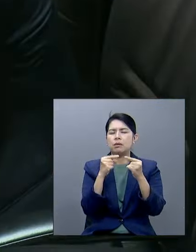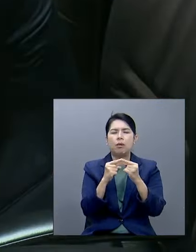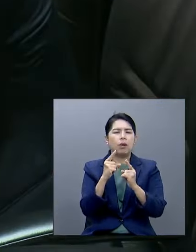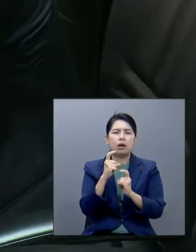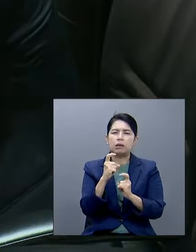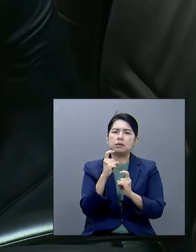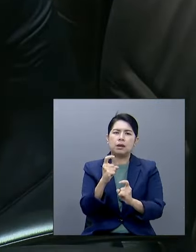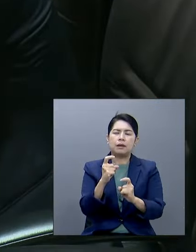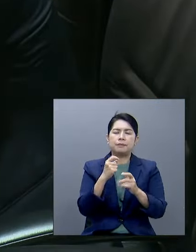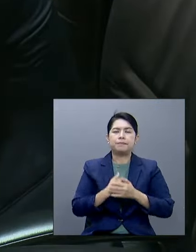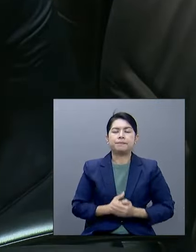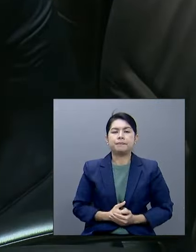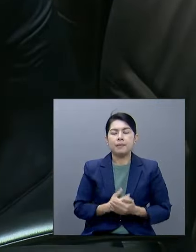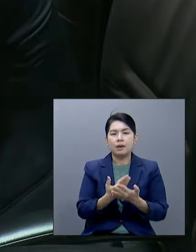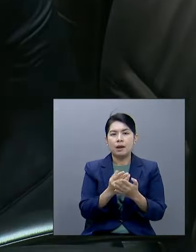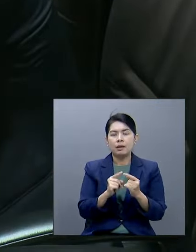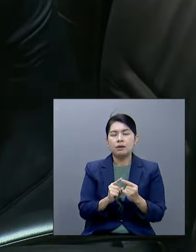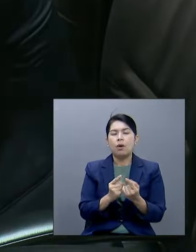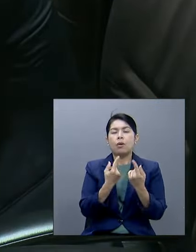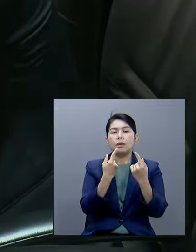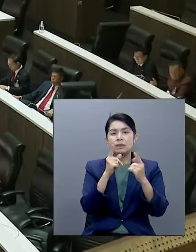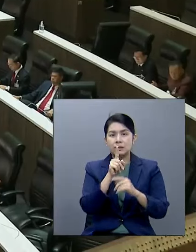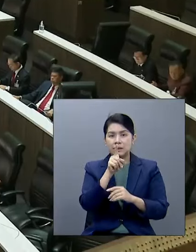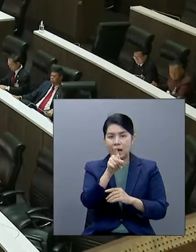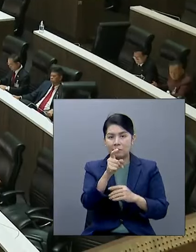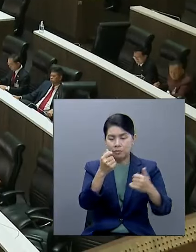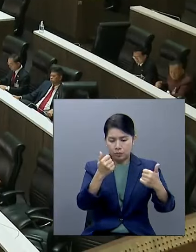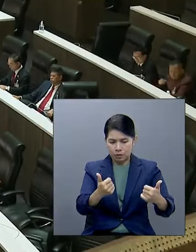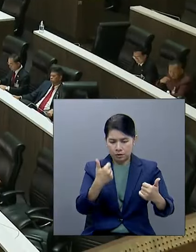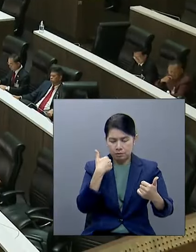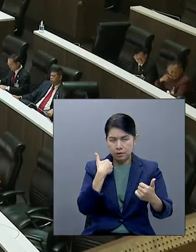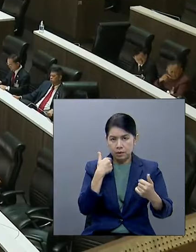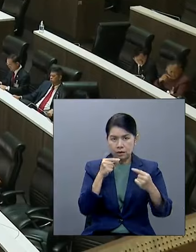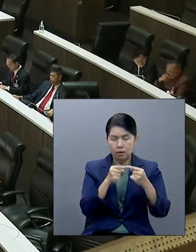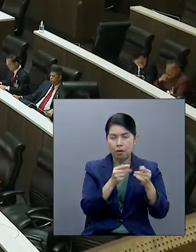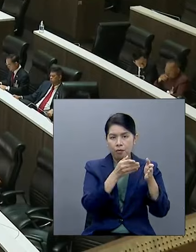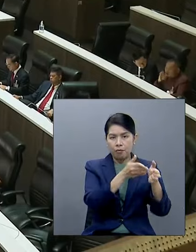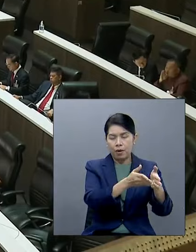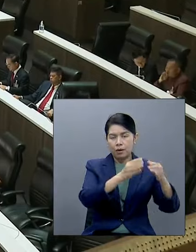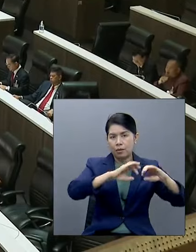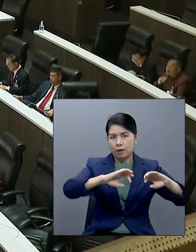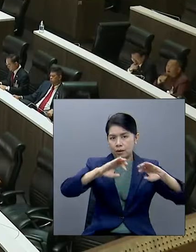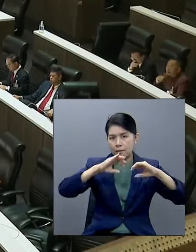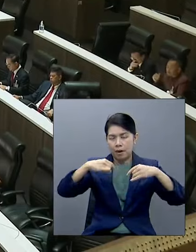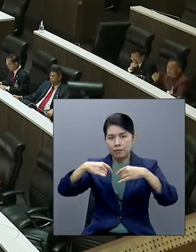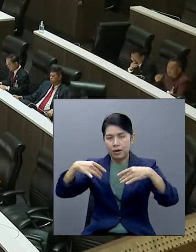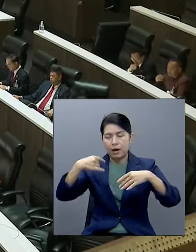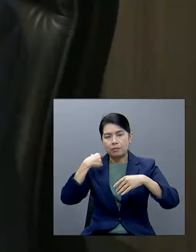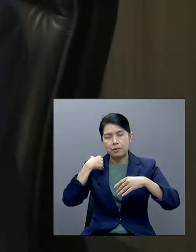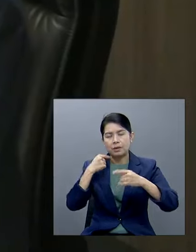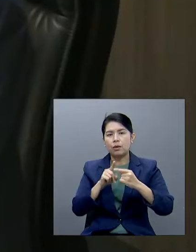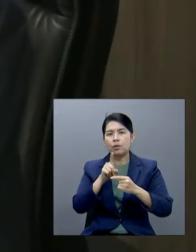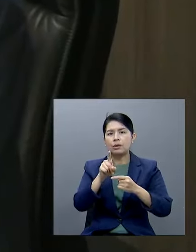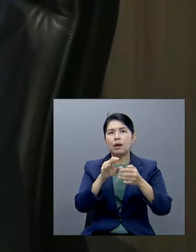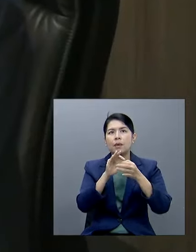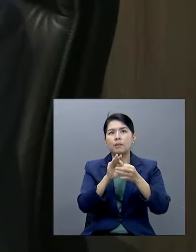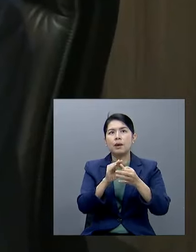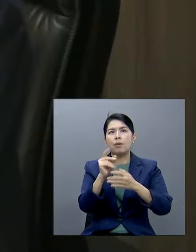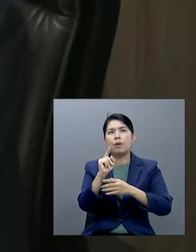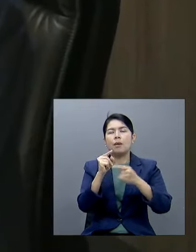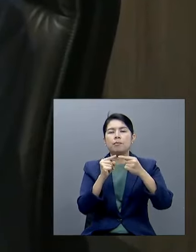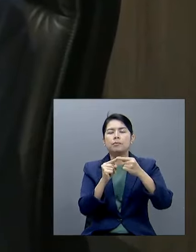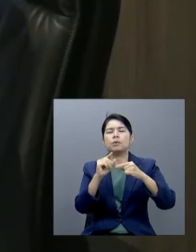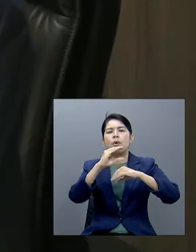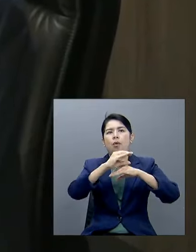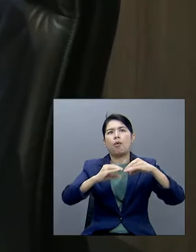ราวเดียวกันค่ะส่วนกระทู้ถามสดด้วยวาจาวันนี้น่าสนใจทั้งฝ่ายค้านและรัฐบาลค่ะตั้งกระทู้ถามเรื่องเดียวกันคือโครงการแรนบิดที่นายกรัฐมน